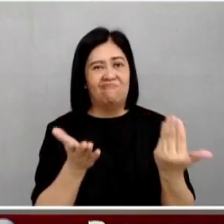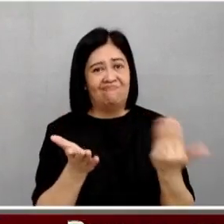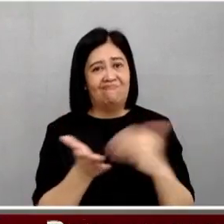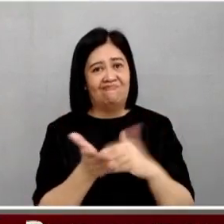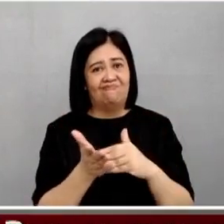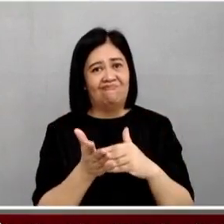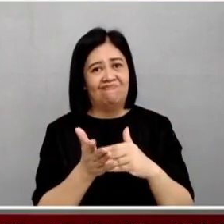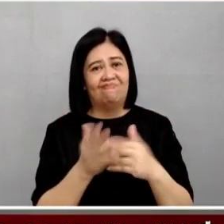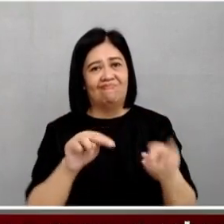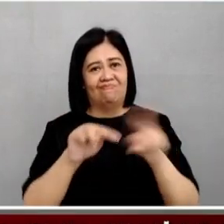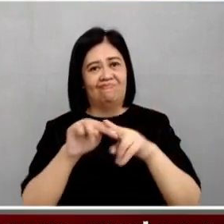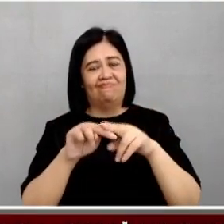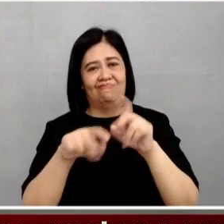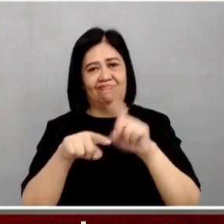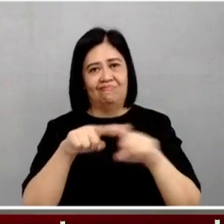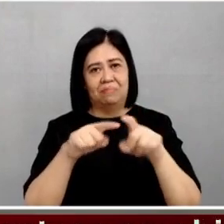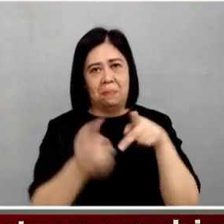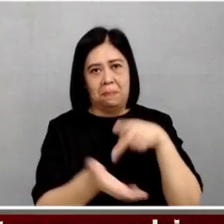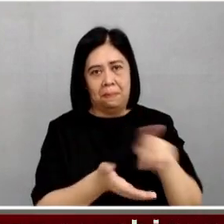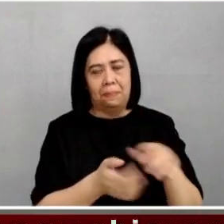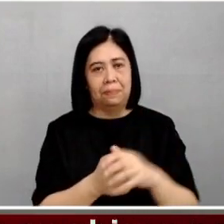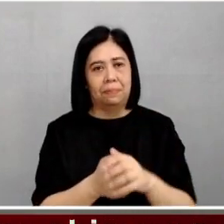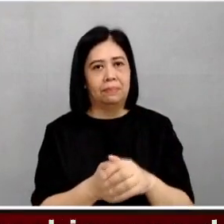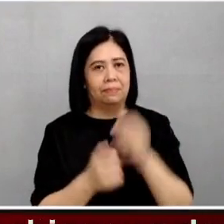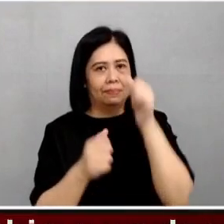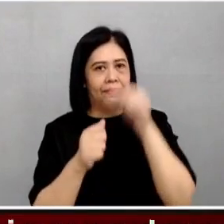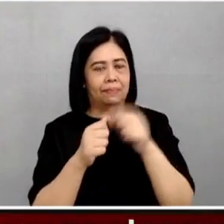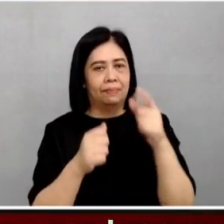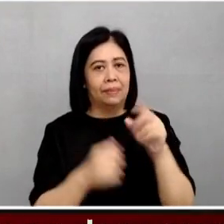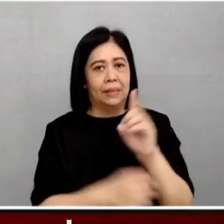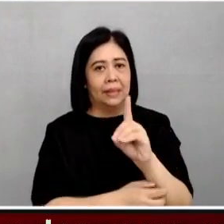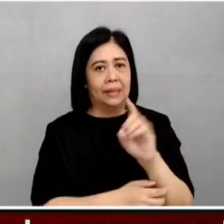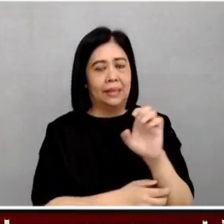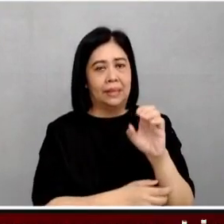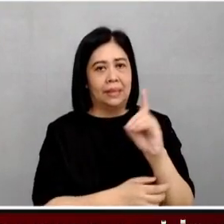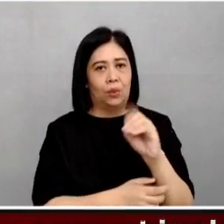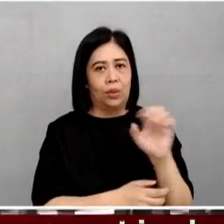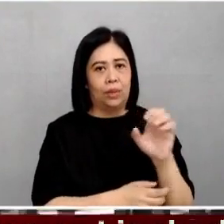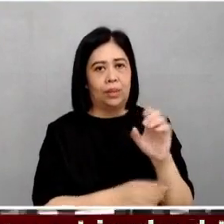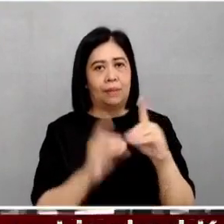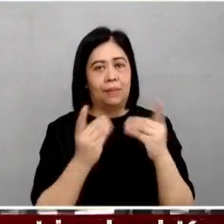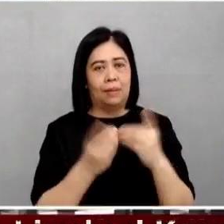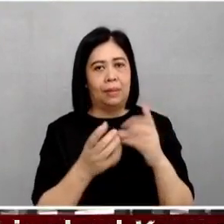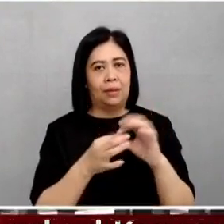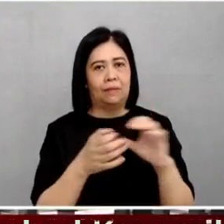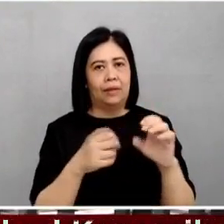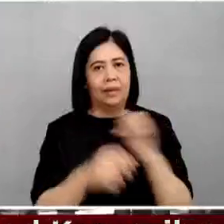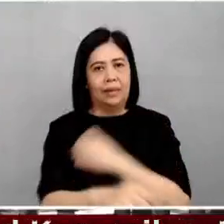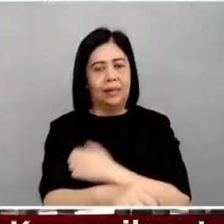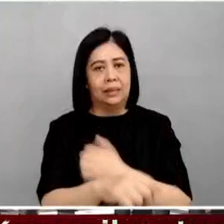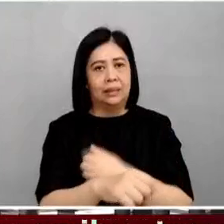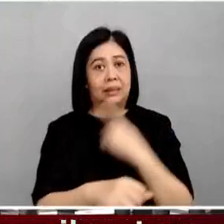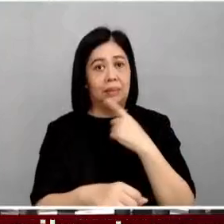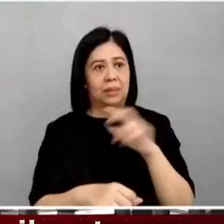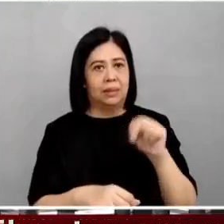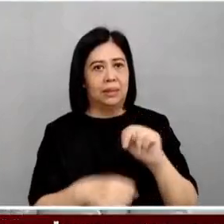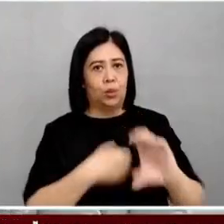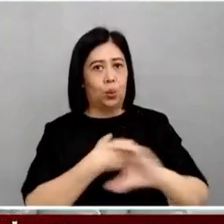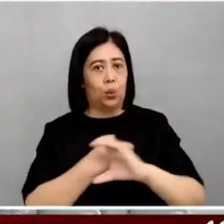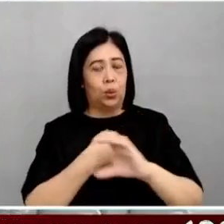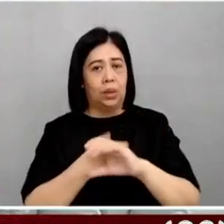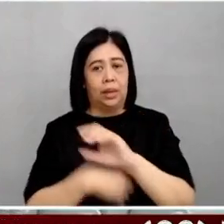hike. Matatanda ang pinilit ng Department of Energy na kailangang mangontrata para sa ancillary services ang